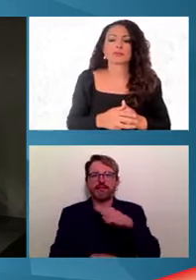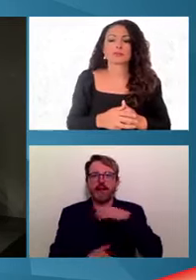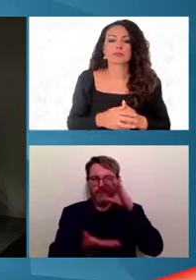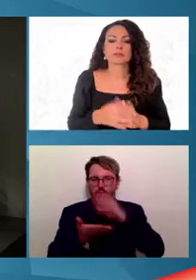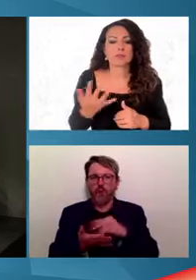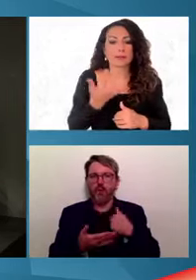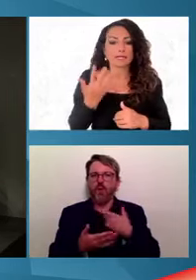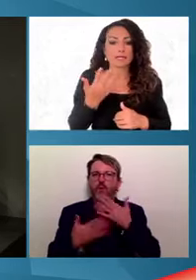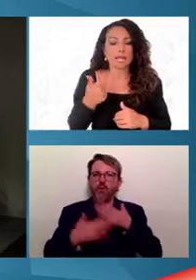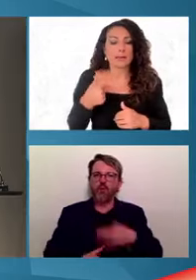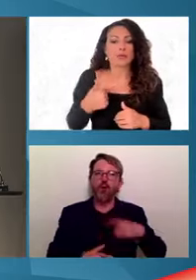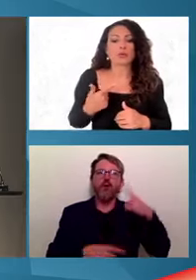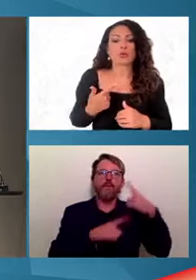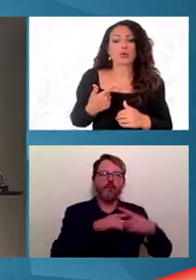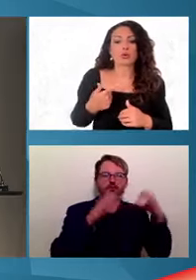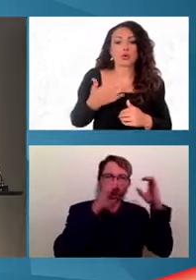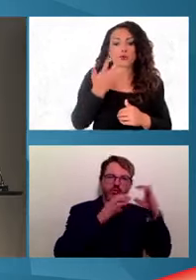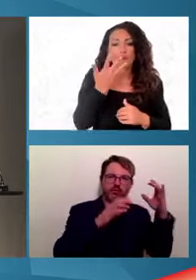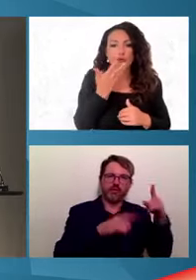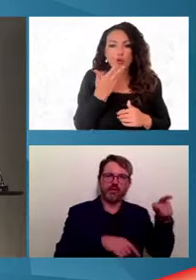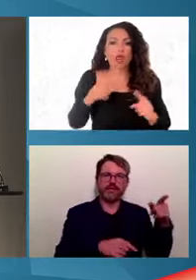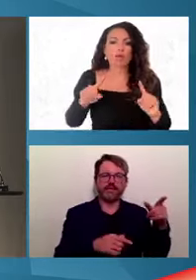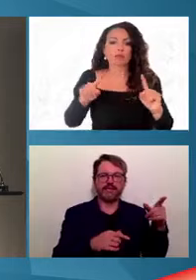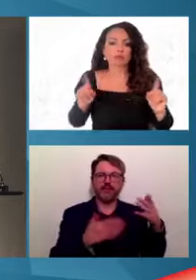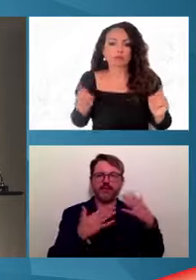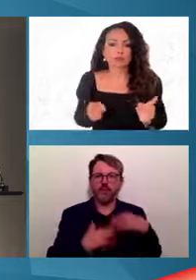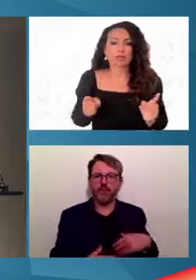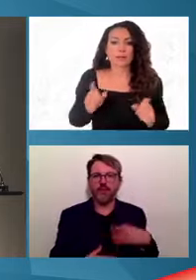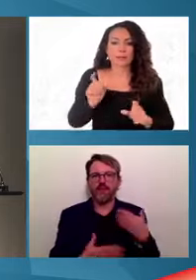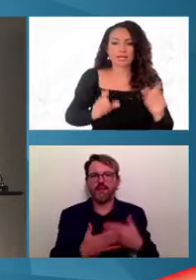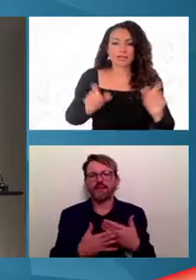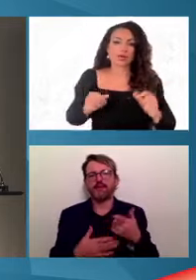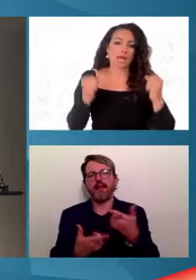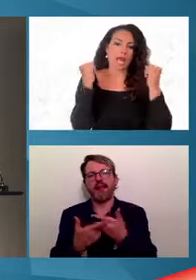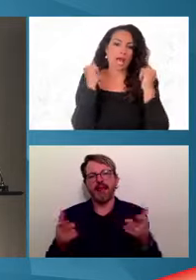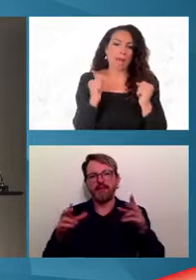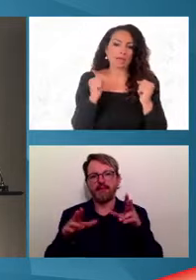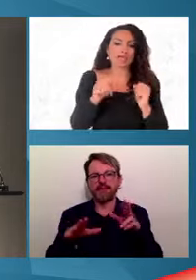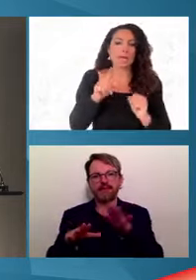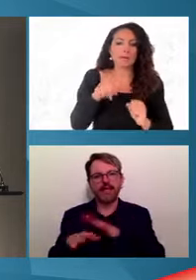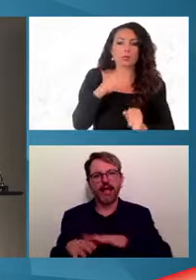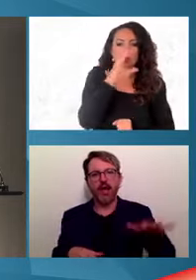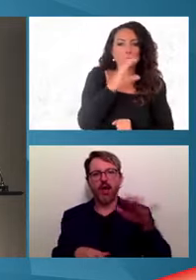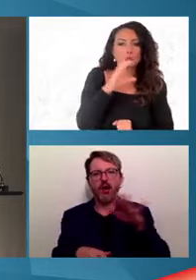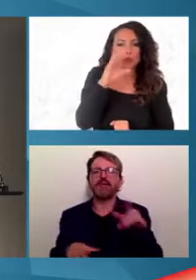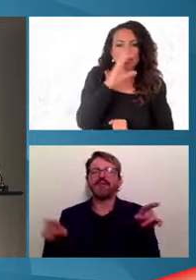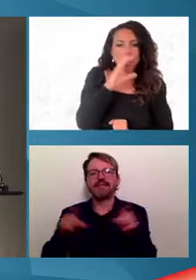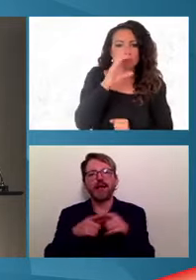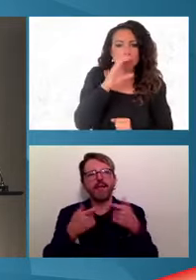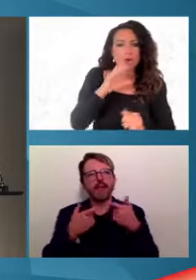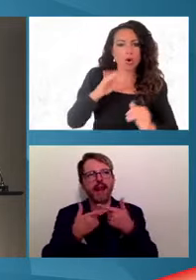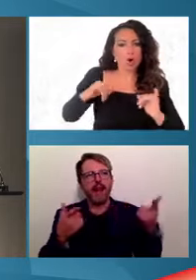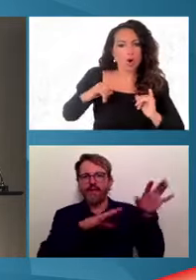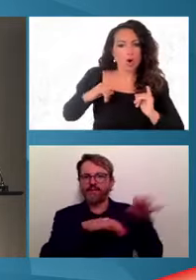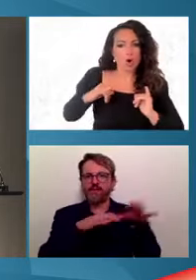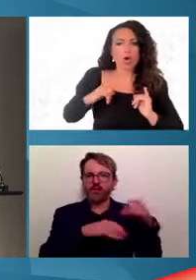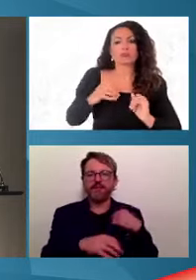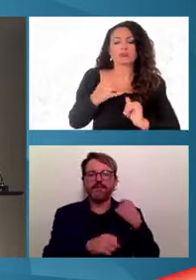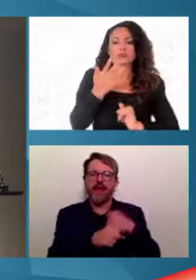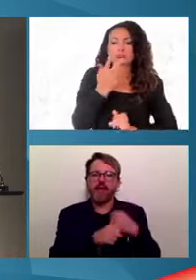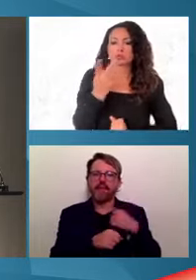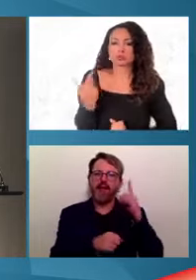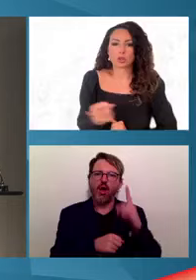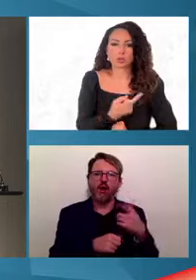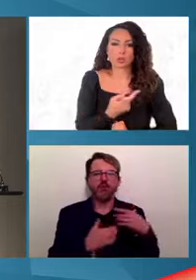wohlfühlen. Also hier mal das Thema Lebensraum. Dasselbe Landwirtschaft, Auch hier, wir arbeiten in Südtirol in einem